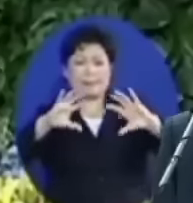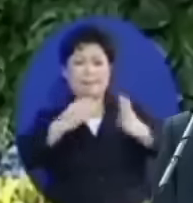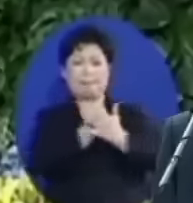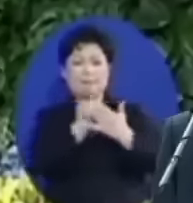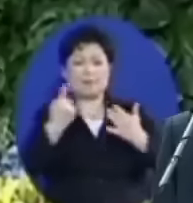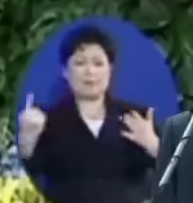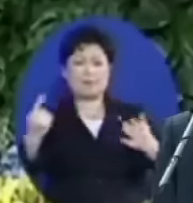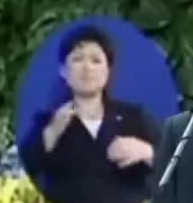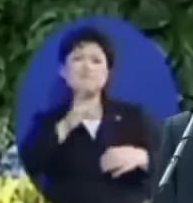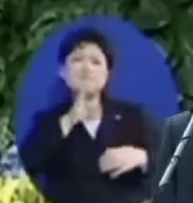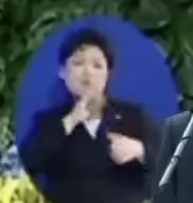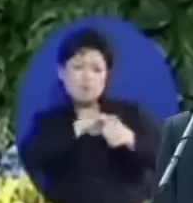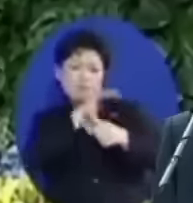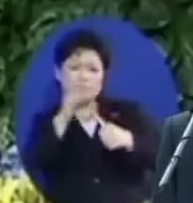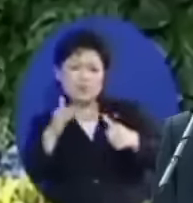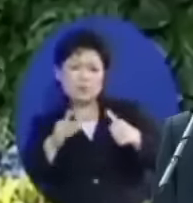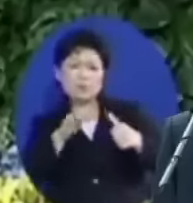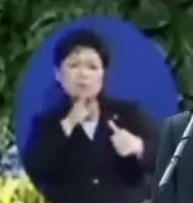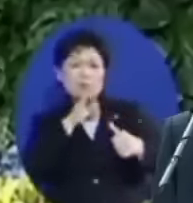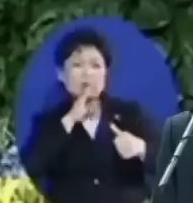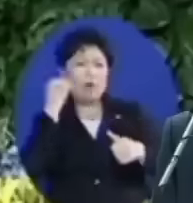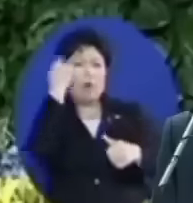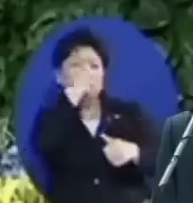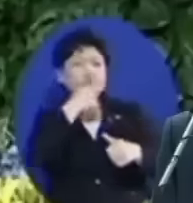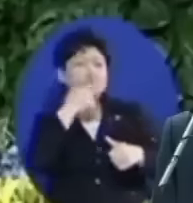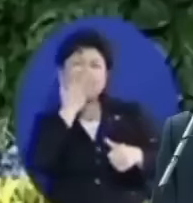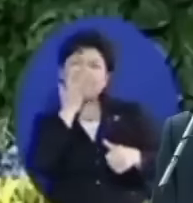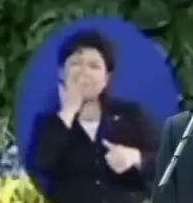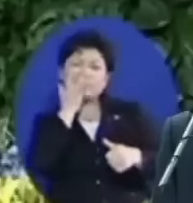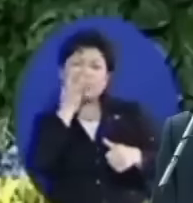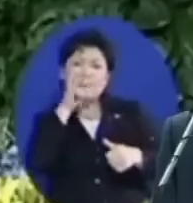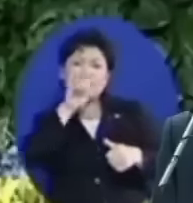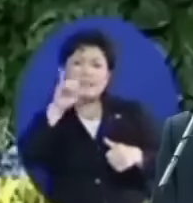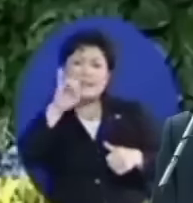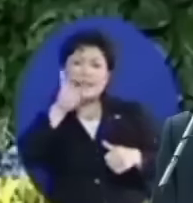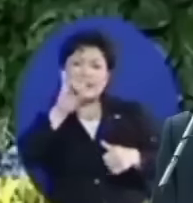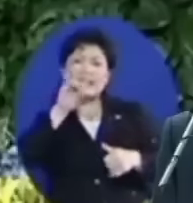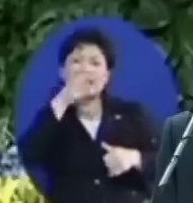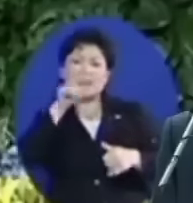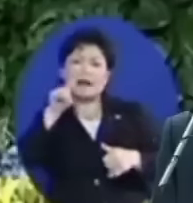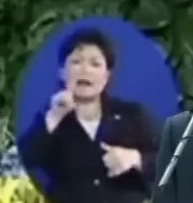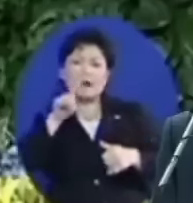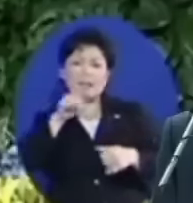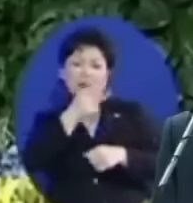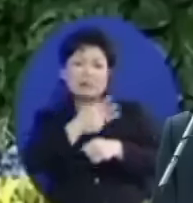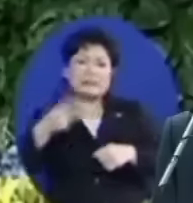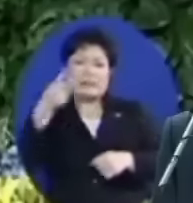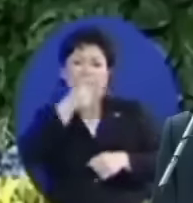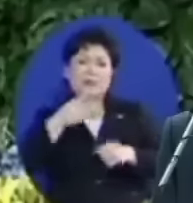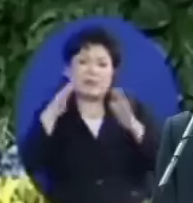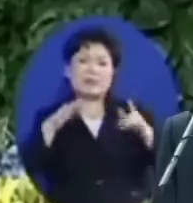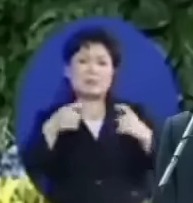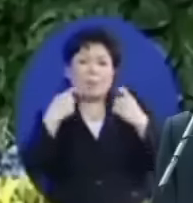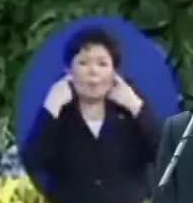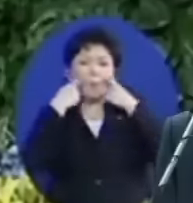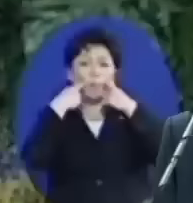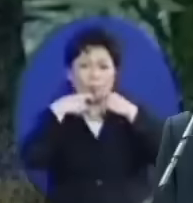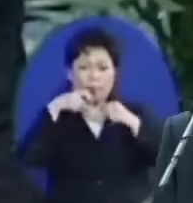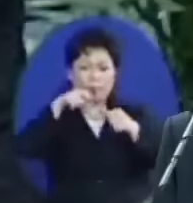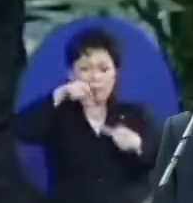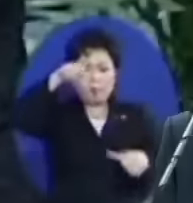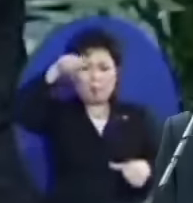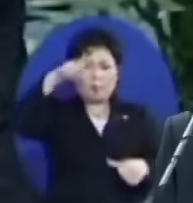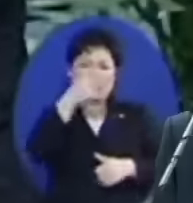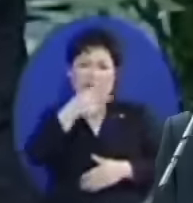훼손되지 않은 미이라 항구가 나왔는데 그 미이라는 3000년 된 미이라입니다. 바짝 말른 미이라인데